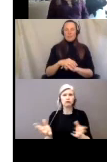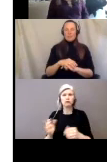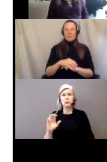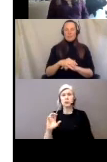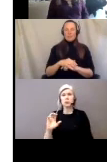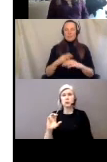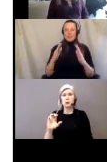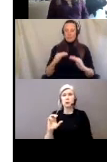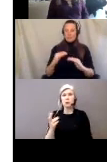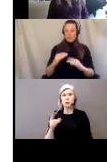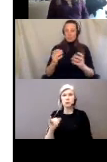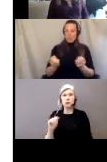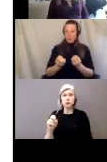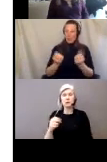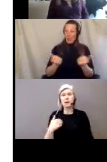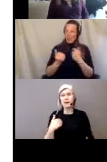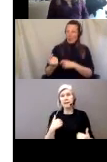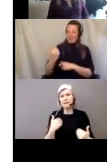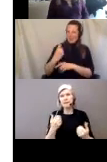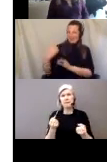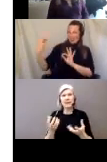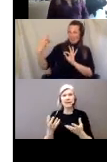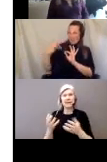On a des questions très précises.